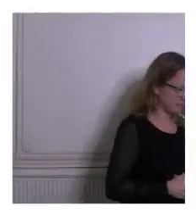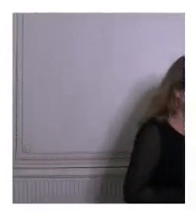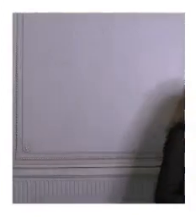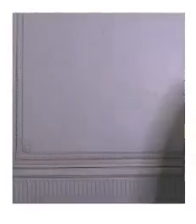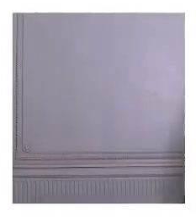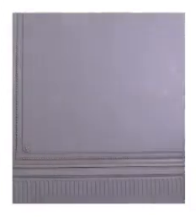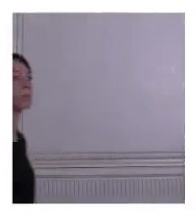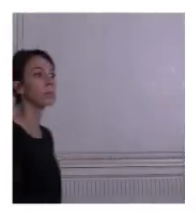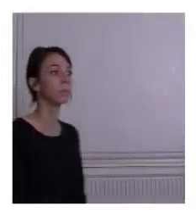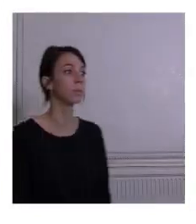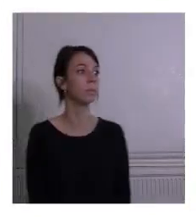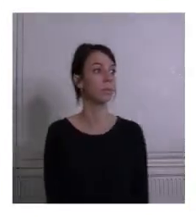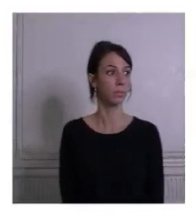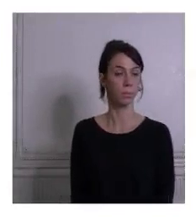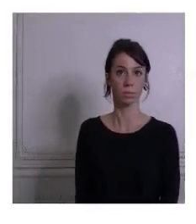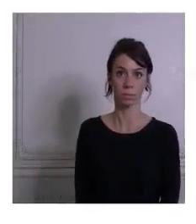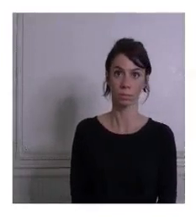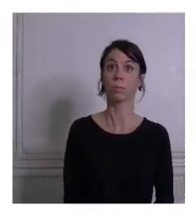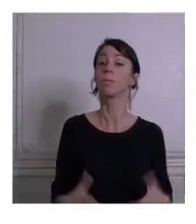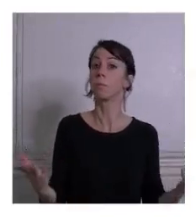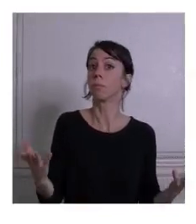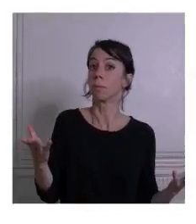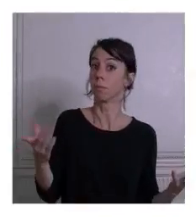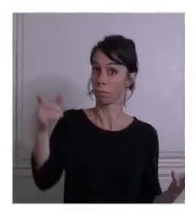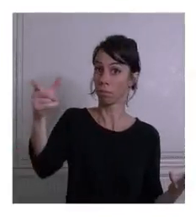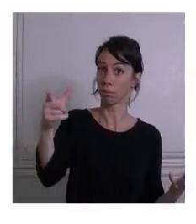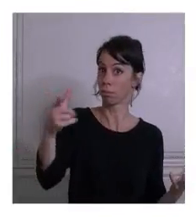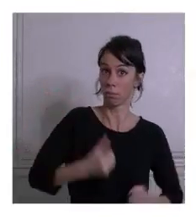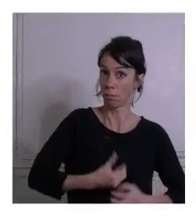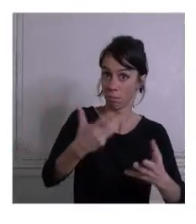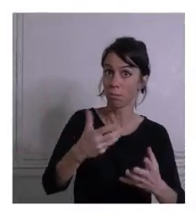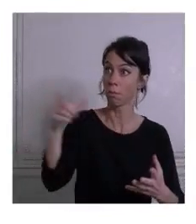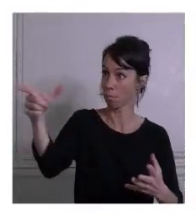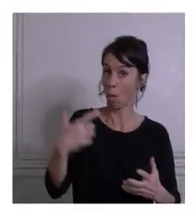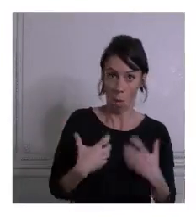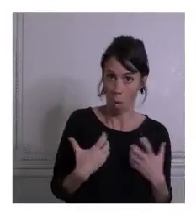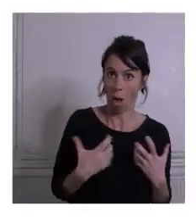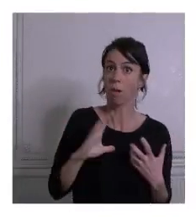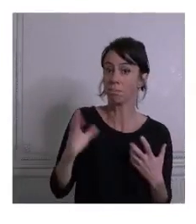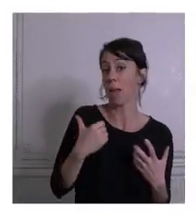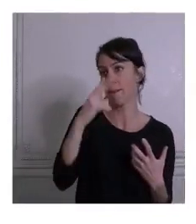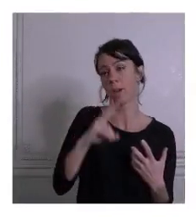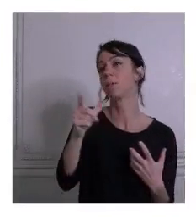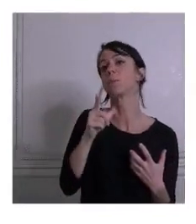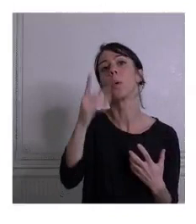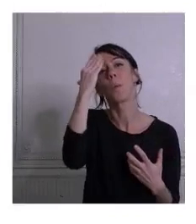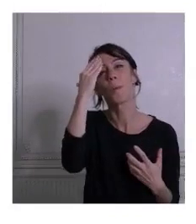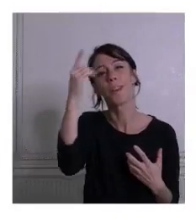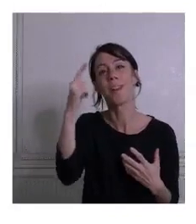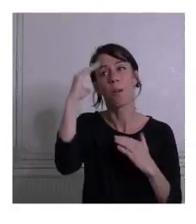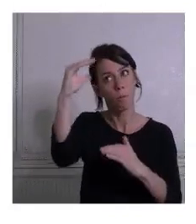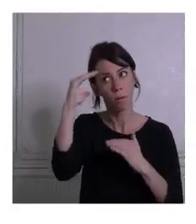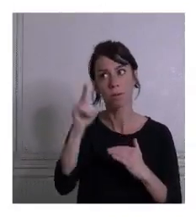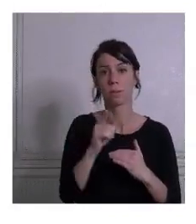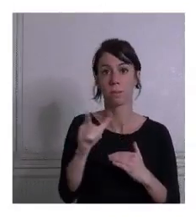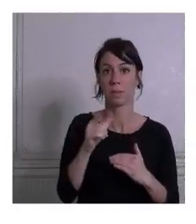bout, sont importantes. Et donc je tenais à faire écho à sa demande pour qu'enfin le chantier reste éteint la nuit. Merci. Merci. D'autres